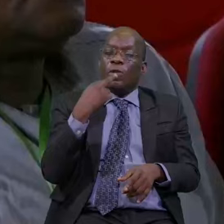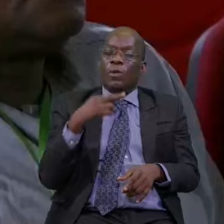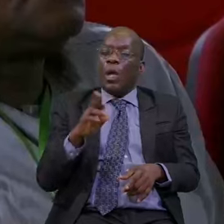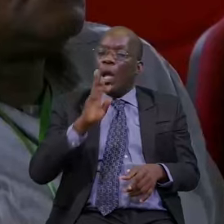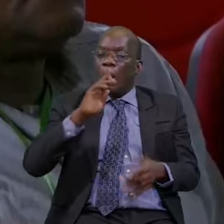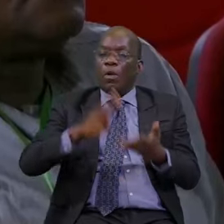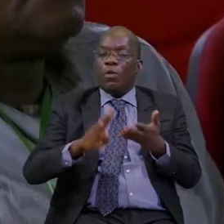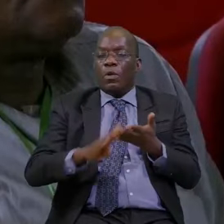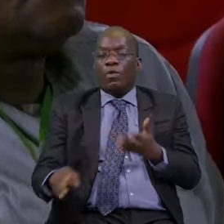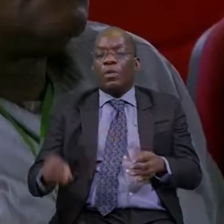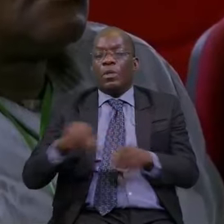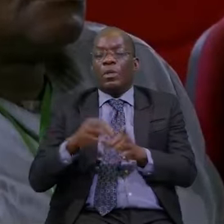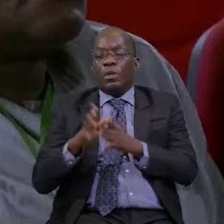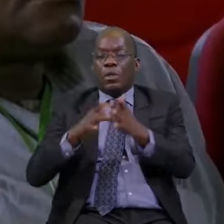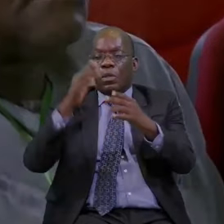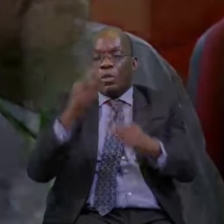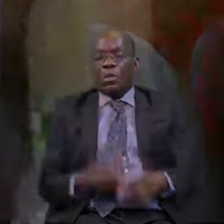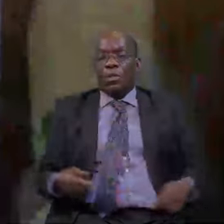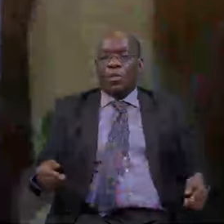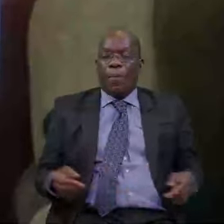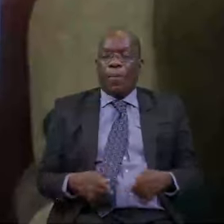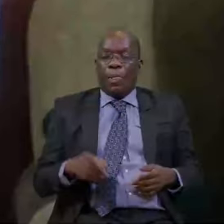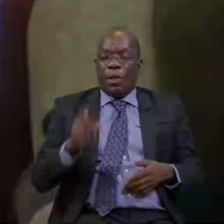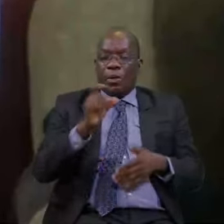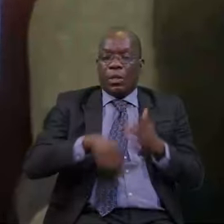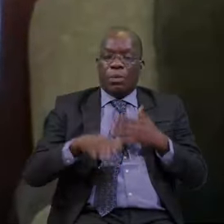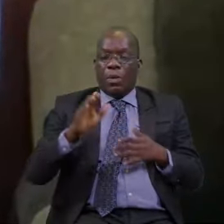serez pardonnés au nom de Jésus. Chapitre 15,